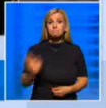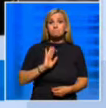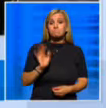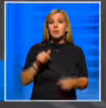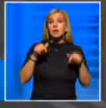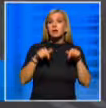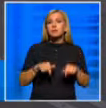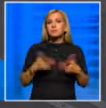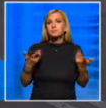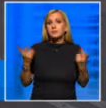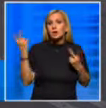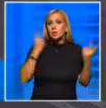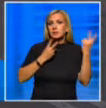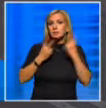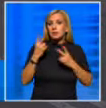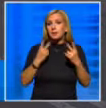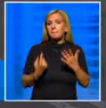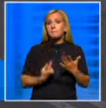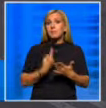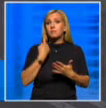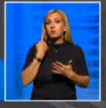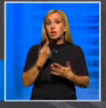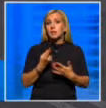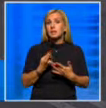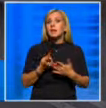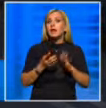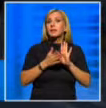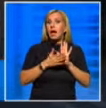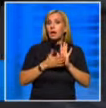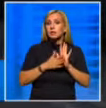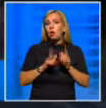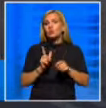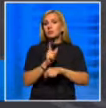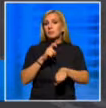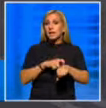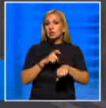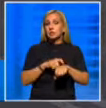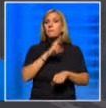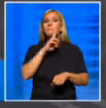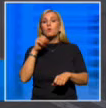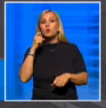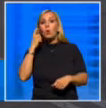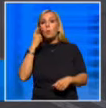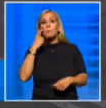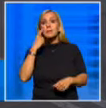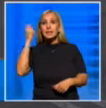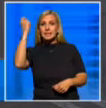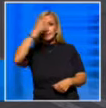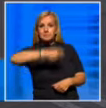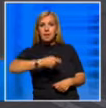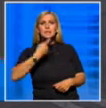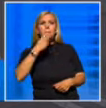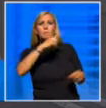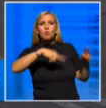Здравейте, това, което научихме е, че по първоначални данни около 18 часа полицейски патрул опитал да спре за проверка